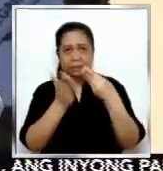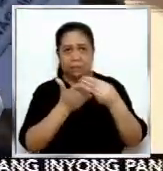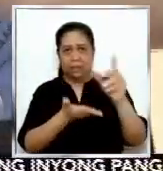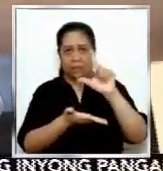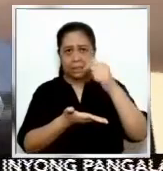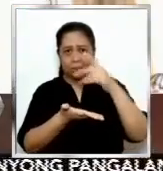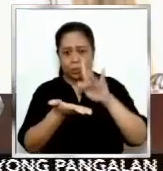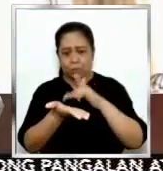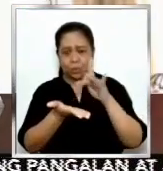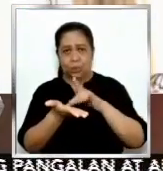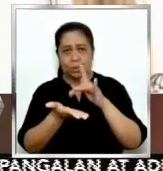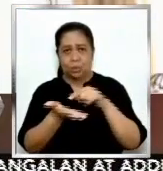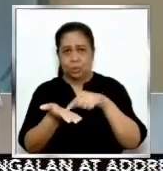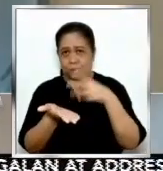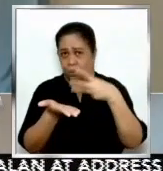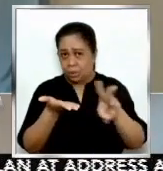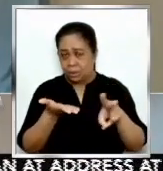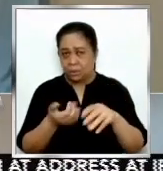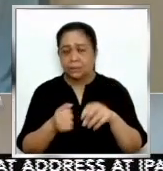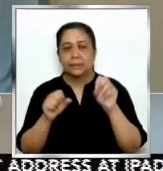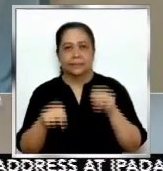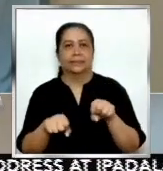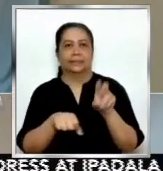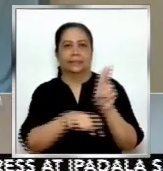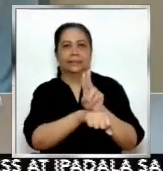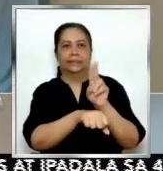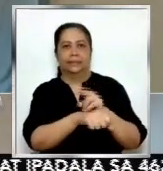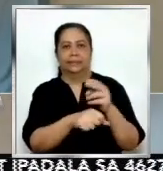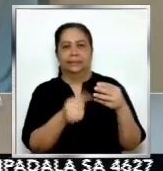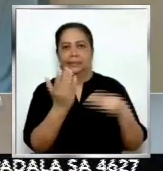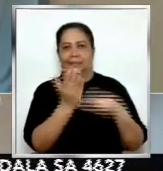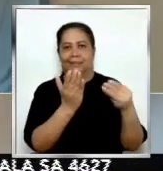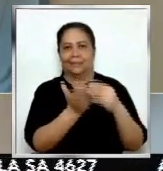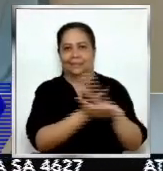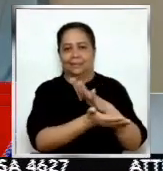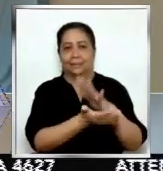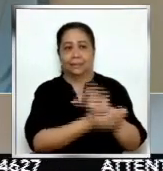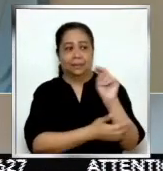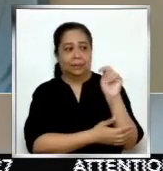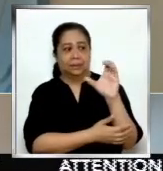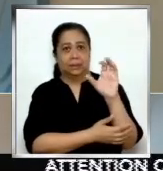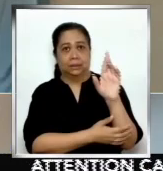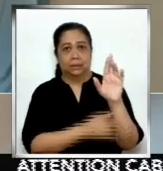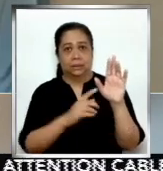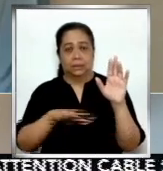mga estudyante? Magagamit po dahil, as I mentioned, yung NCR